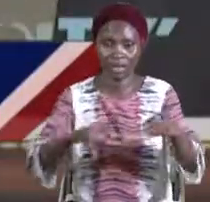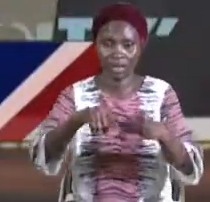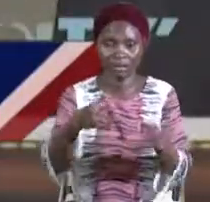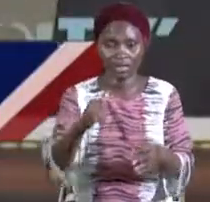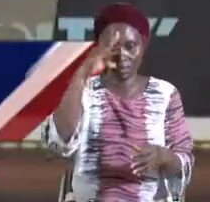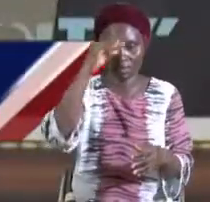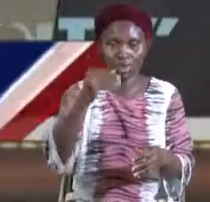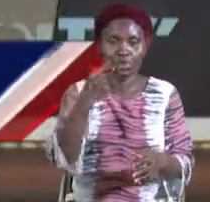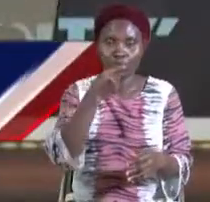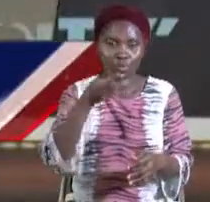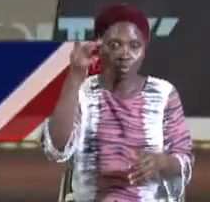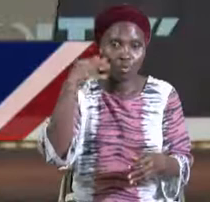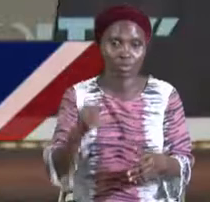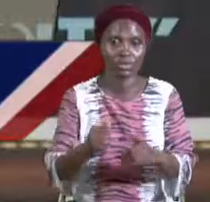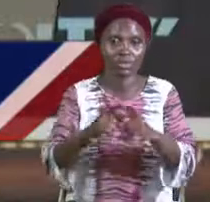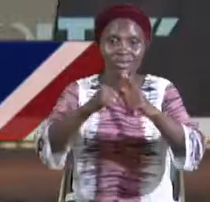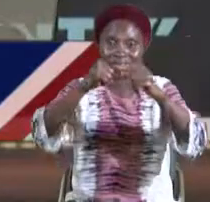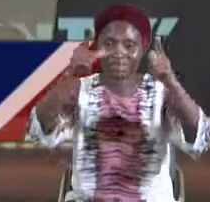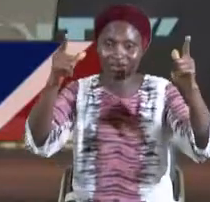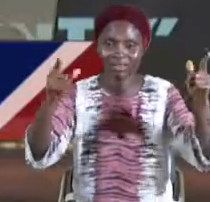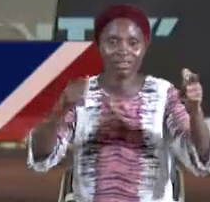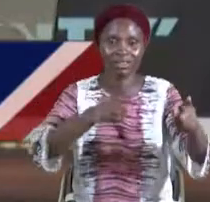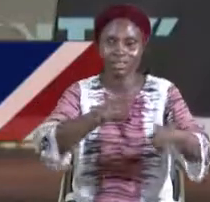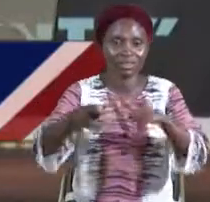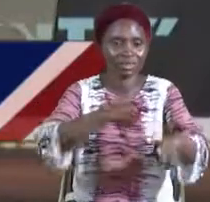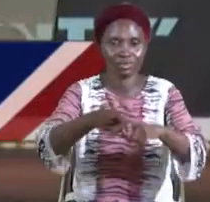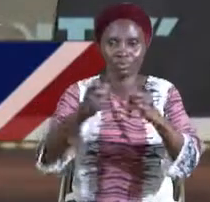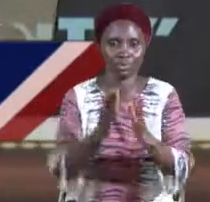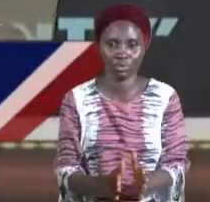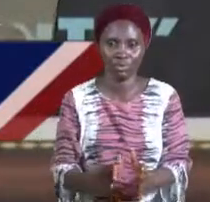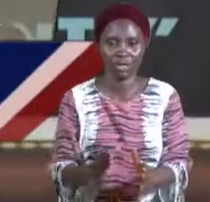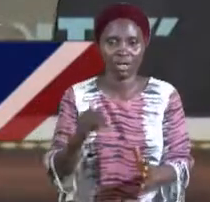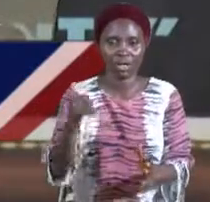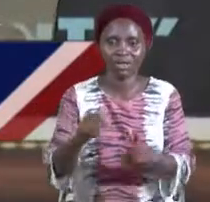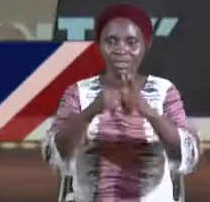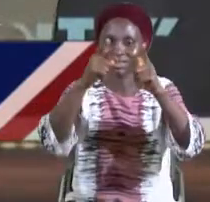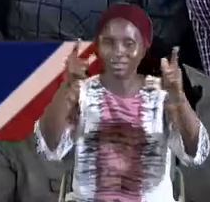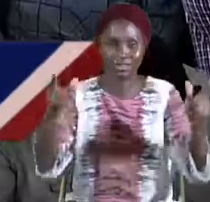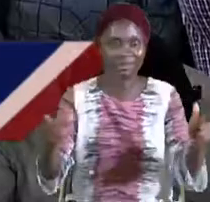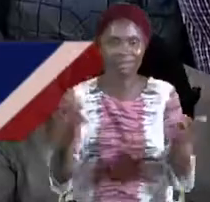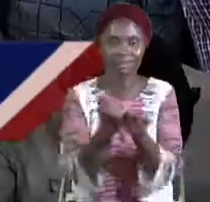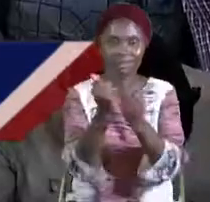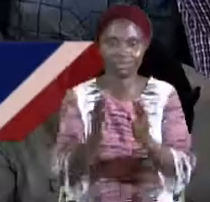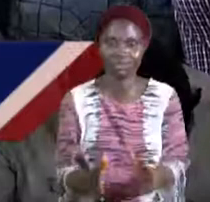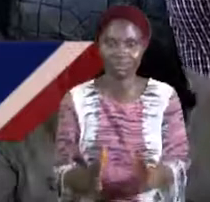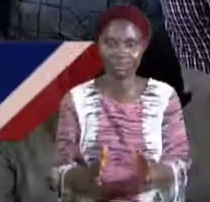qui était un grand persécuteur, un grand argumentateur, un grand